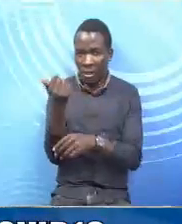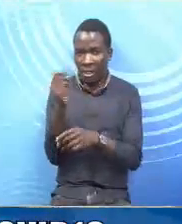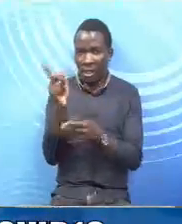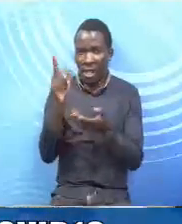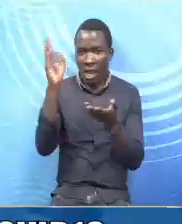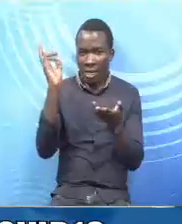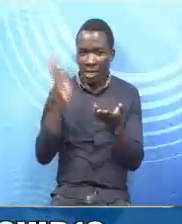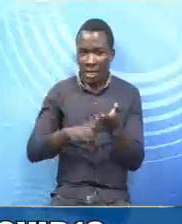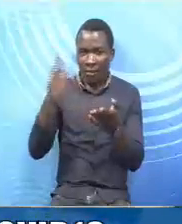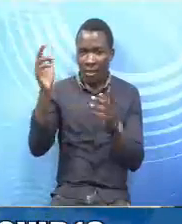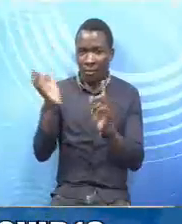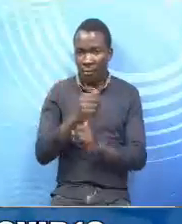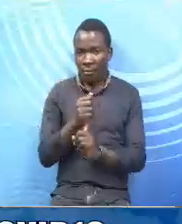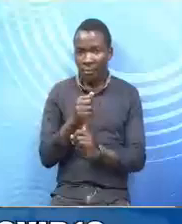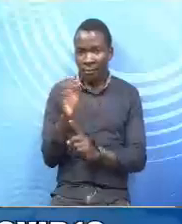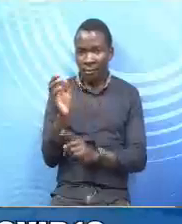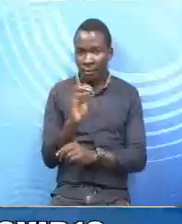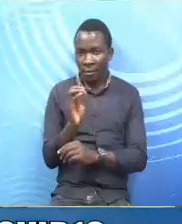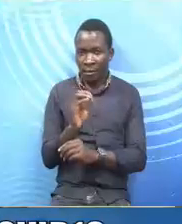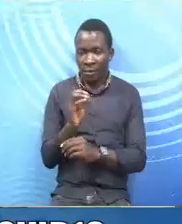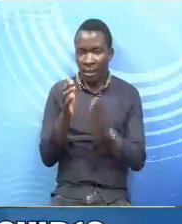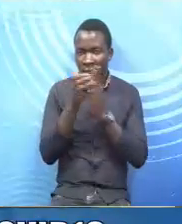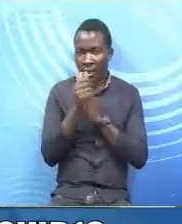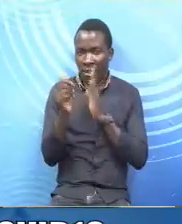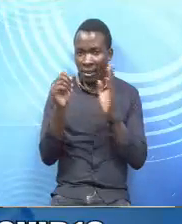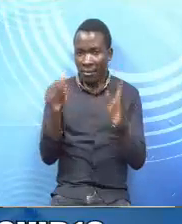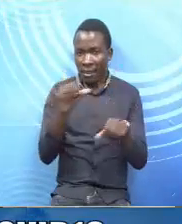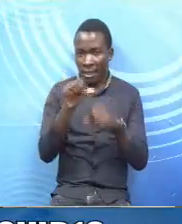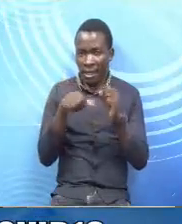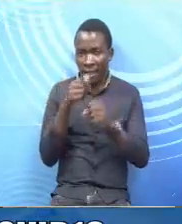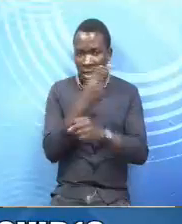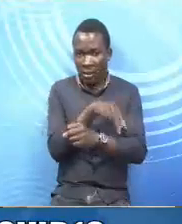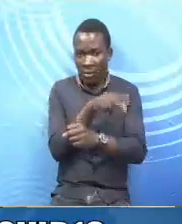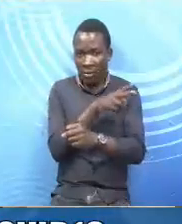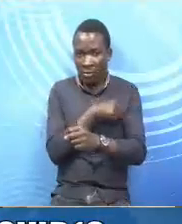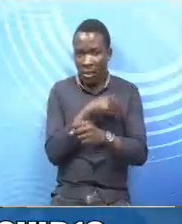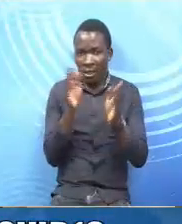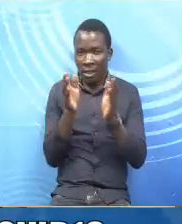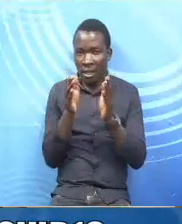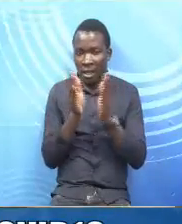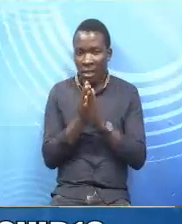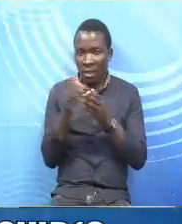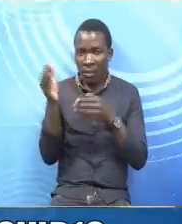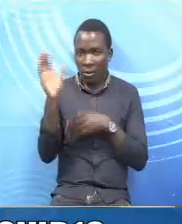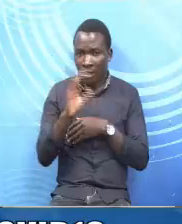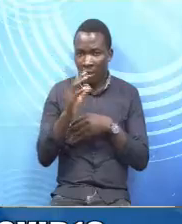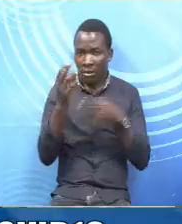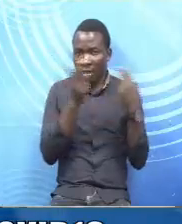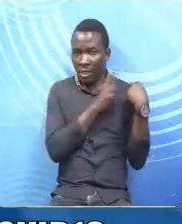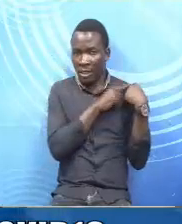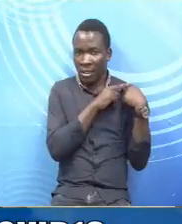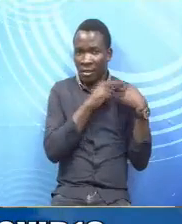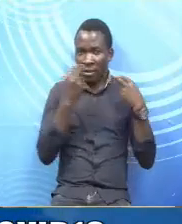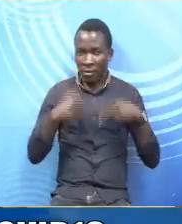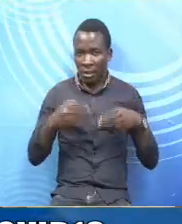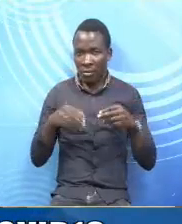gihamya irabasha kuboneka. Impuguke mu by'ubuvuzi akaba no muri komisiyo ishinzwe ubuzima mu Bushinwa Yang